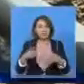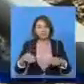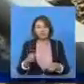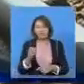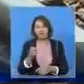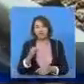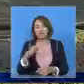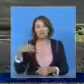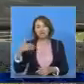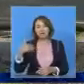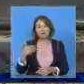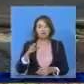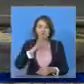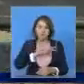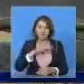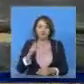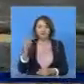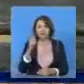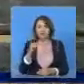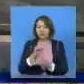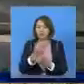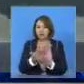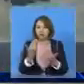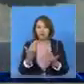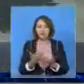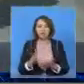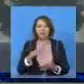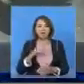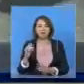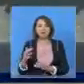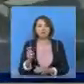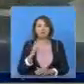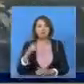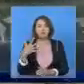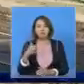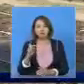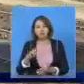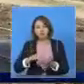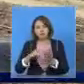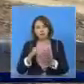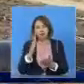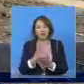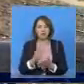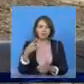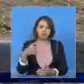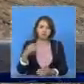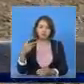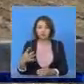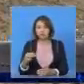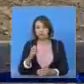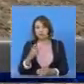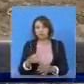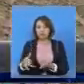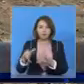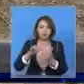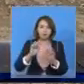минералды тыңайтқыш пайдаланған. Құрамында химиялық қоспа жоқ. Қазіргі шаруашылық аумағында 5 ұңғыма бар. Әрқайсысы 2-4 гектар аумақты